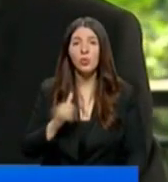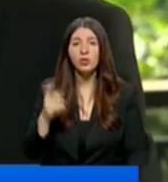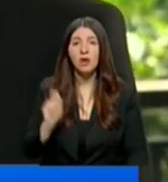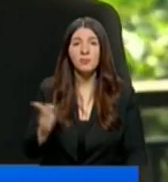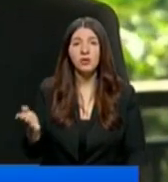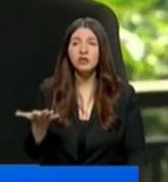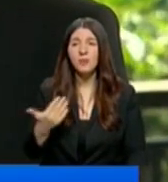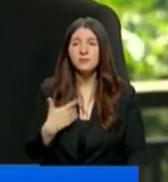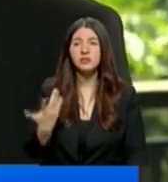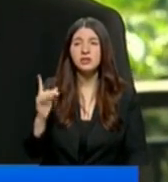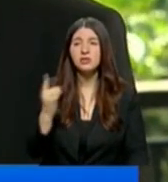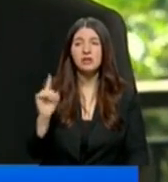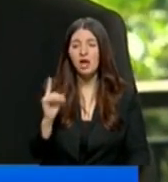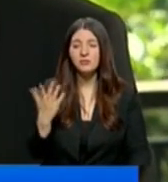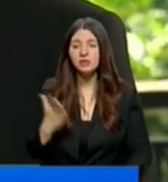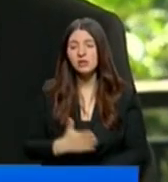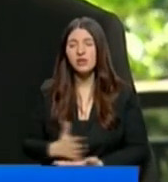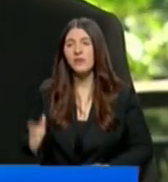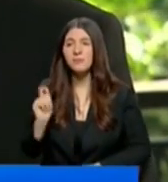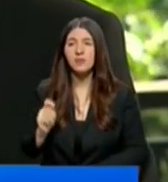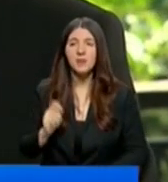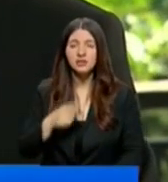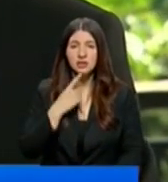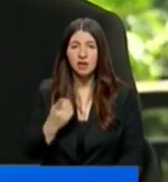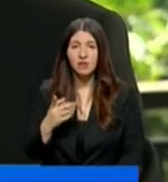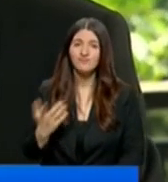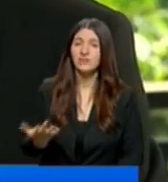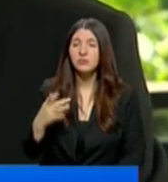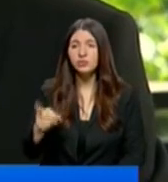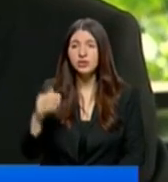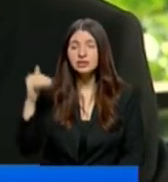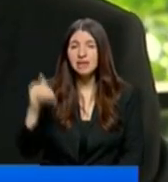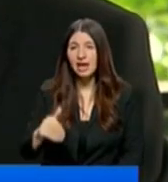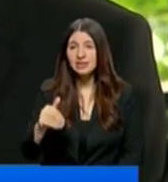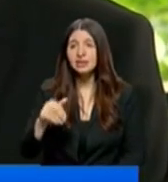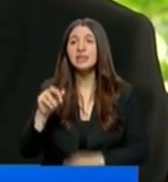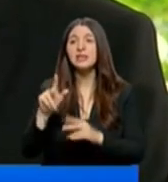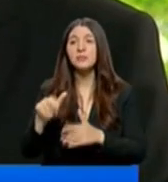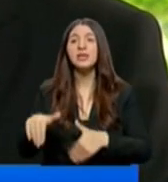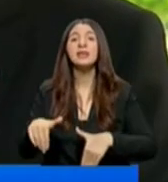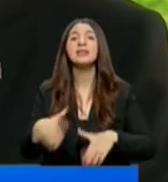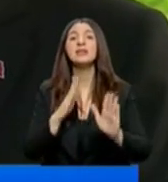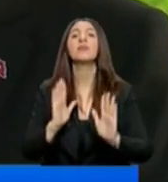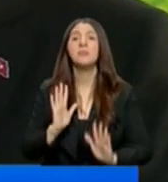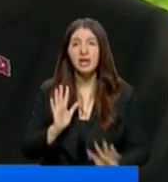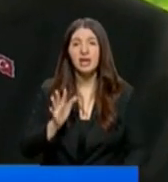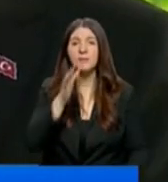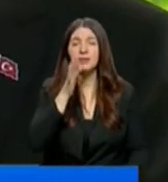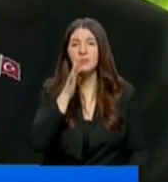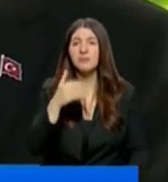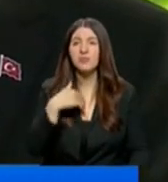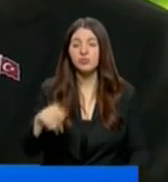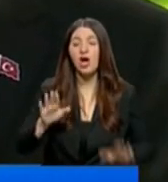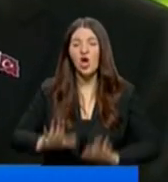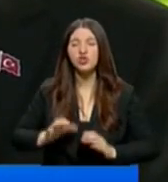oynuyorlar. Acaba biz iktidarımızı nasıl sürdürebiliriz diye. Bu geldiği gibi gitmemeyi bilmektir. Ben